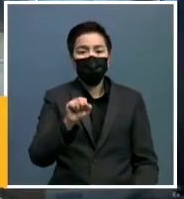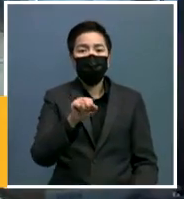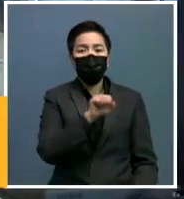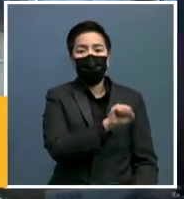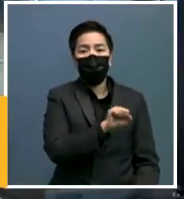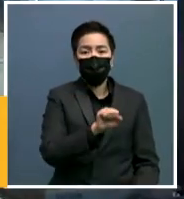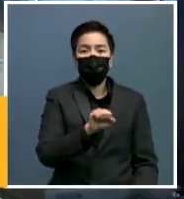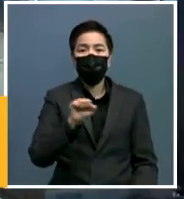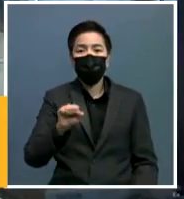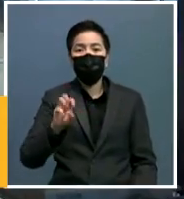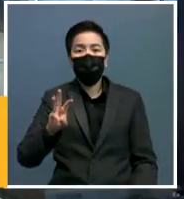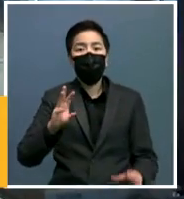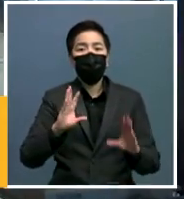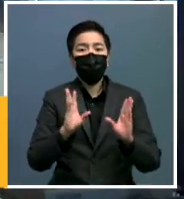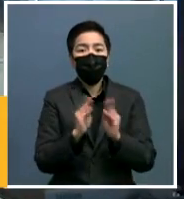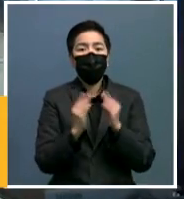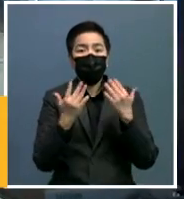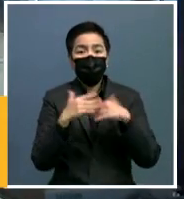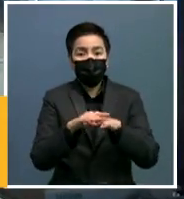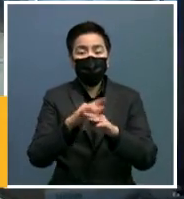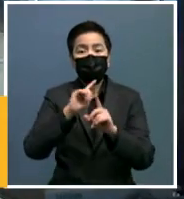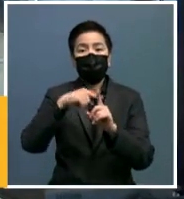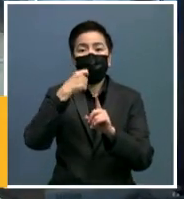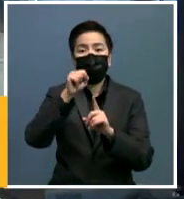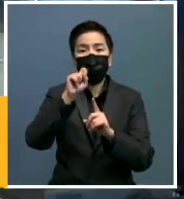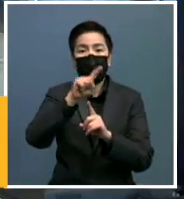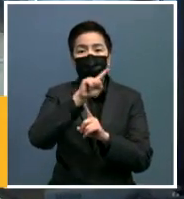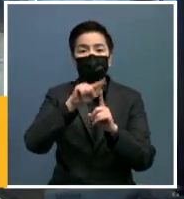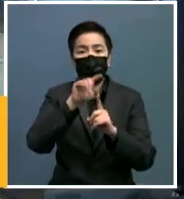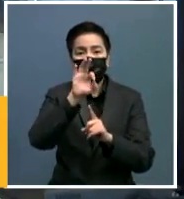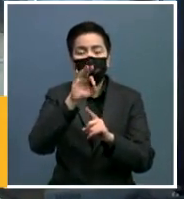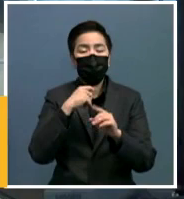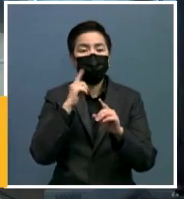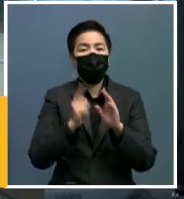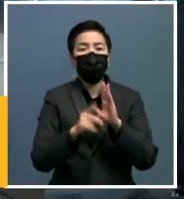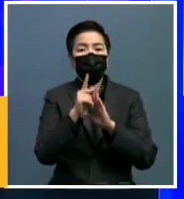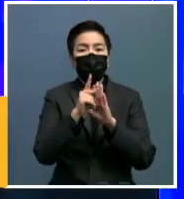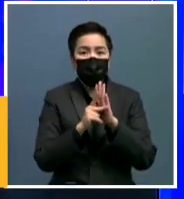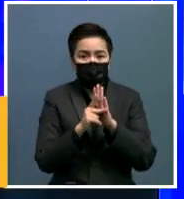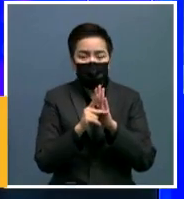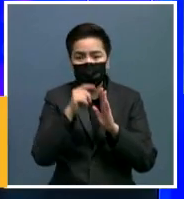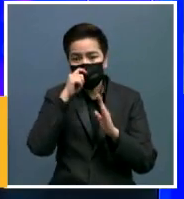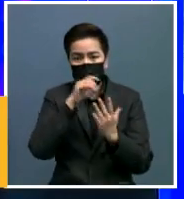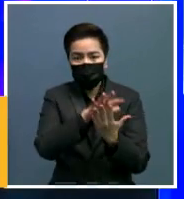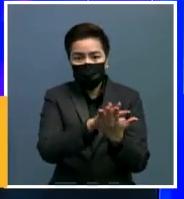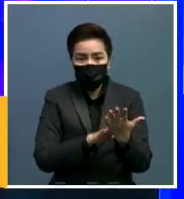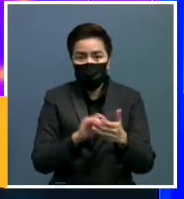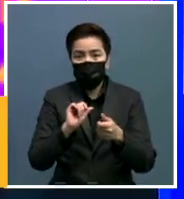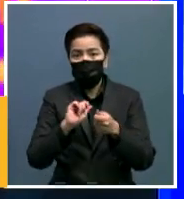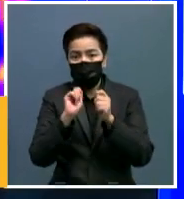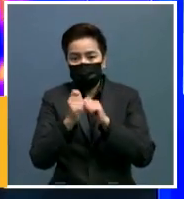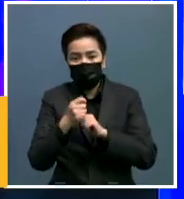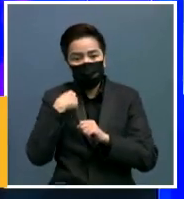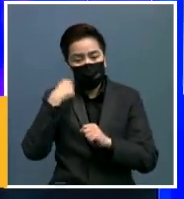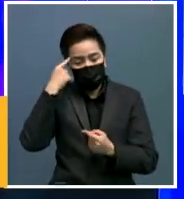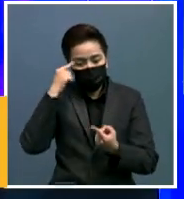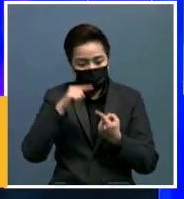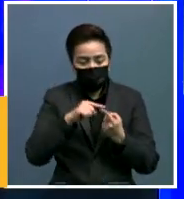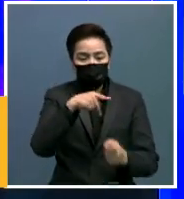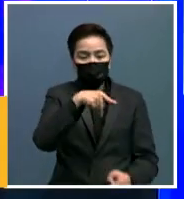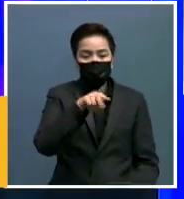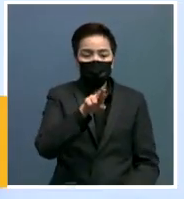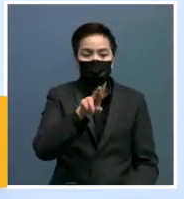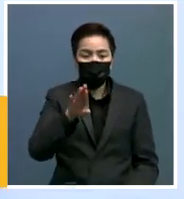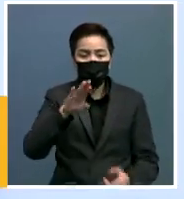มีเกิดขึ้นในวันอังคารที่ 9พฤศจิกายนจะเป็นการพิจารณากฎหมายที่เกี่ยวข้องกับการปฏิรูปประเทศไม่ว่าจะเป็นร่างพัธบัตร